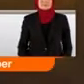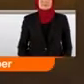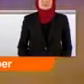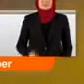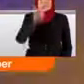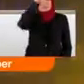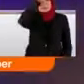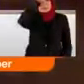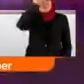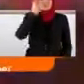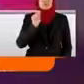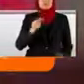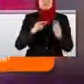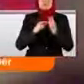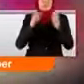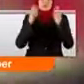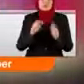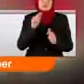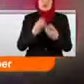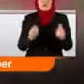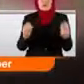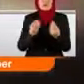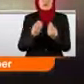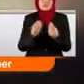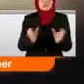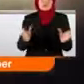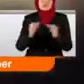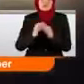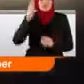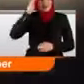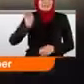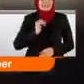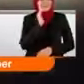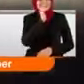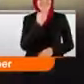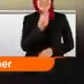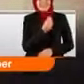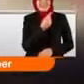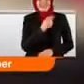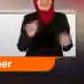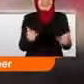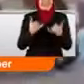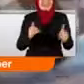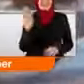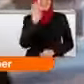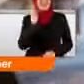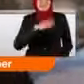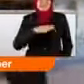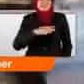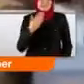de İstanbul Esenyurt'ta kalabalık Grup askere gidecek genci bir eğlenceli uğurlamak istedi eğlendiler